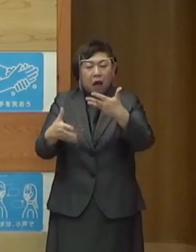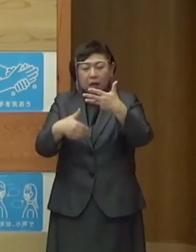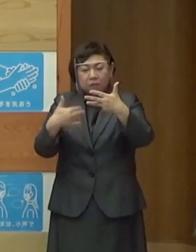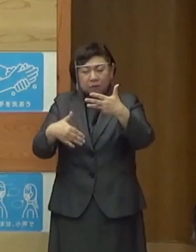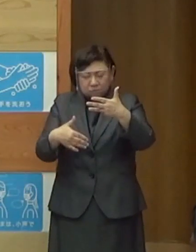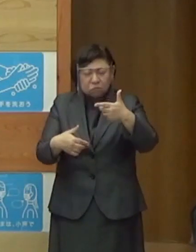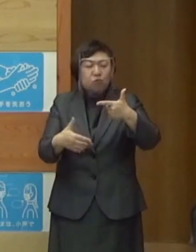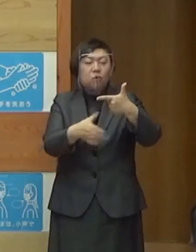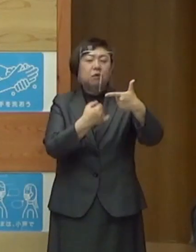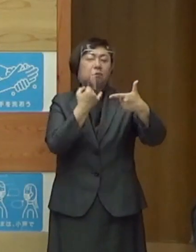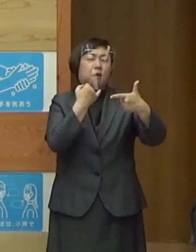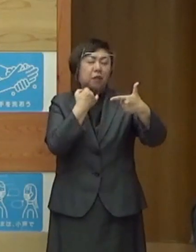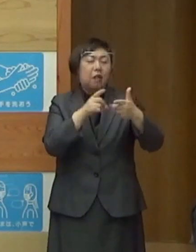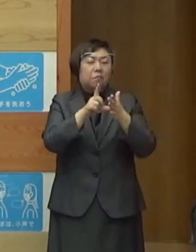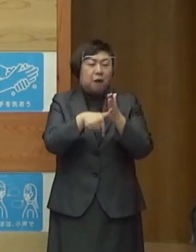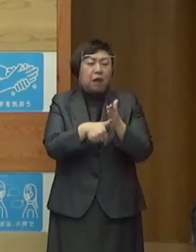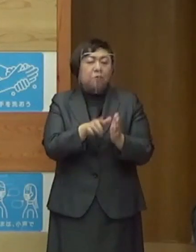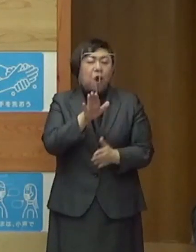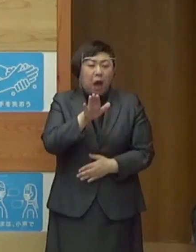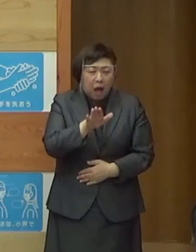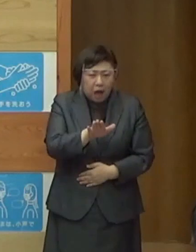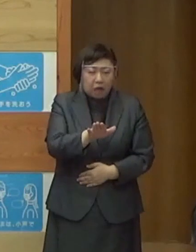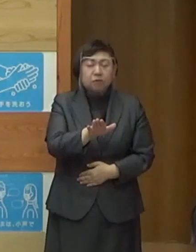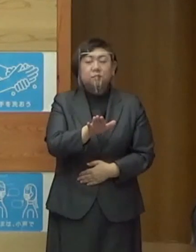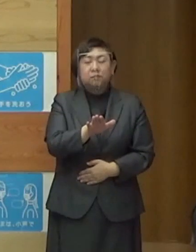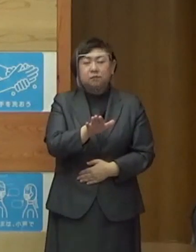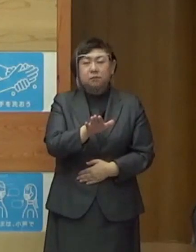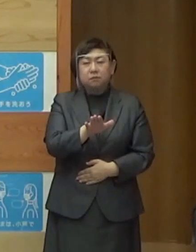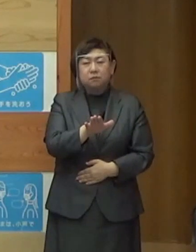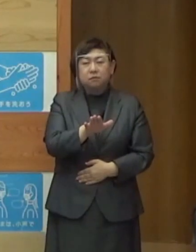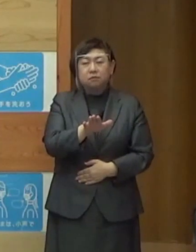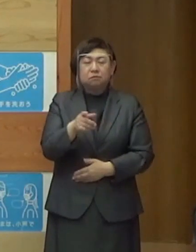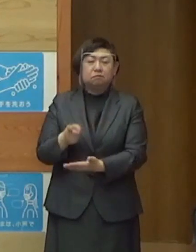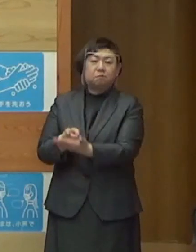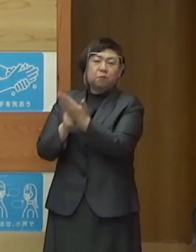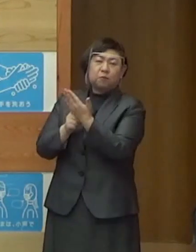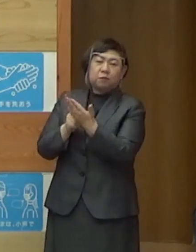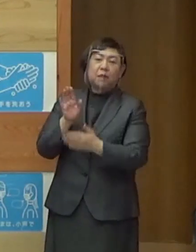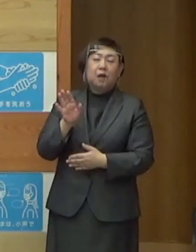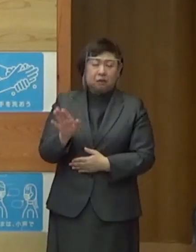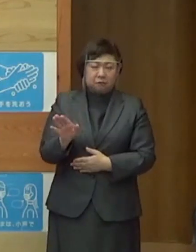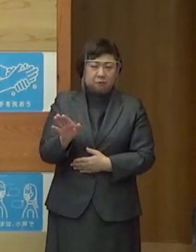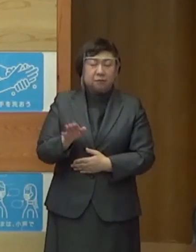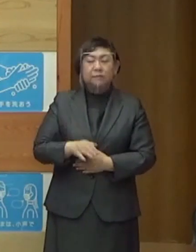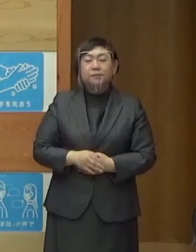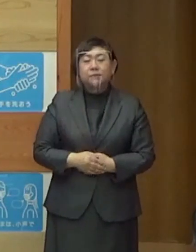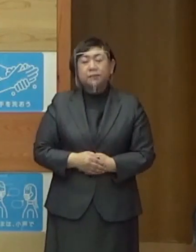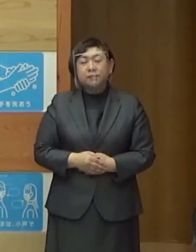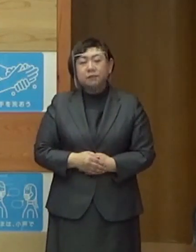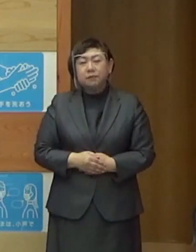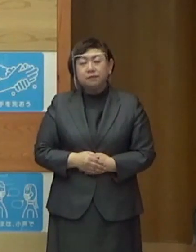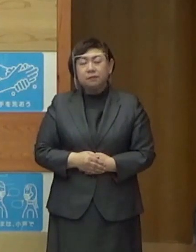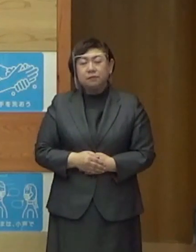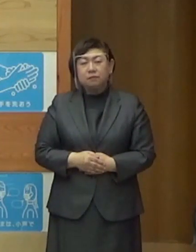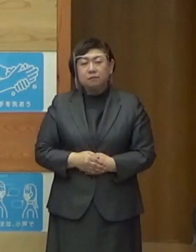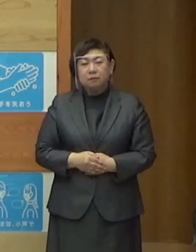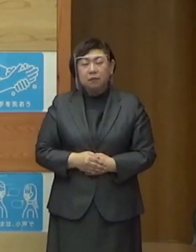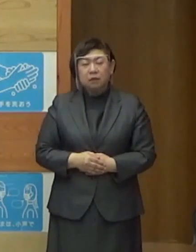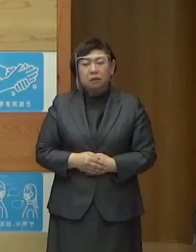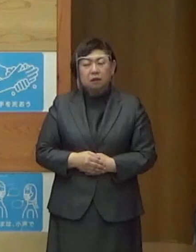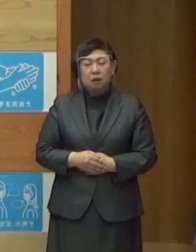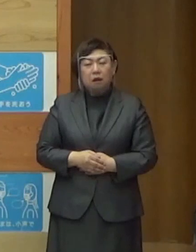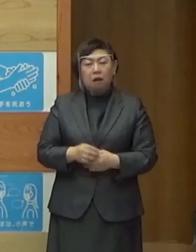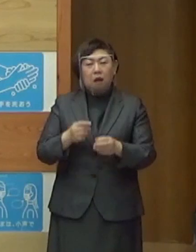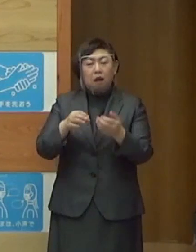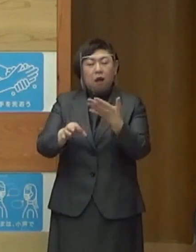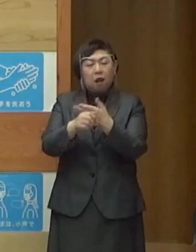種も可能となる場合があるというふうにされておりますけども、これはどのような